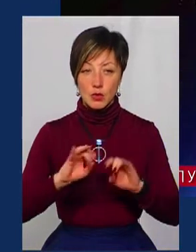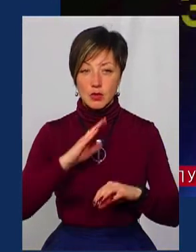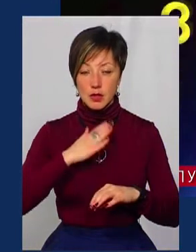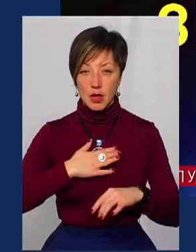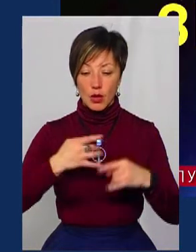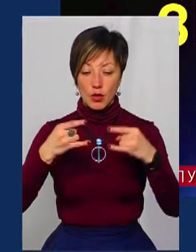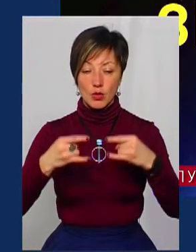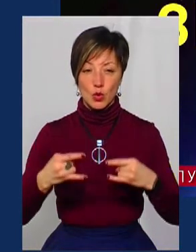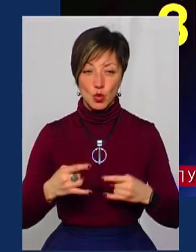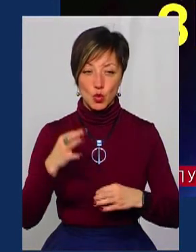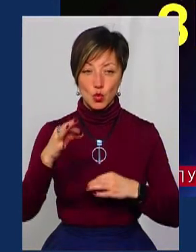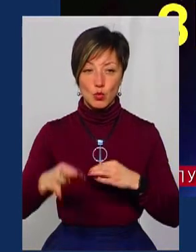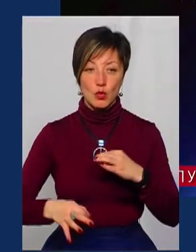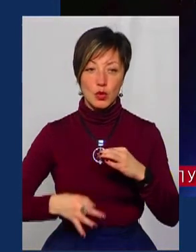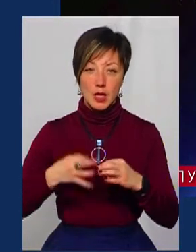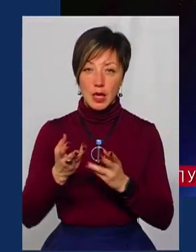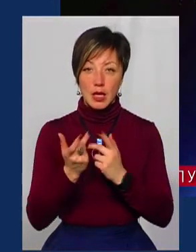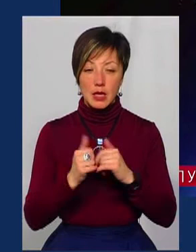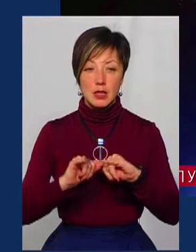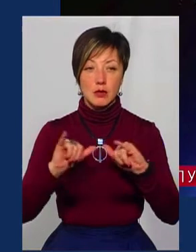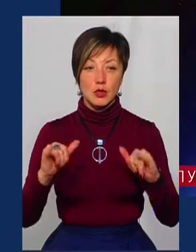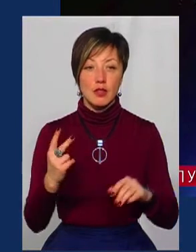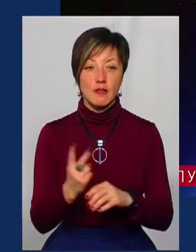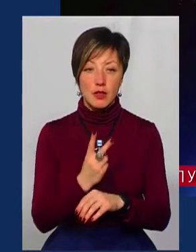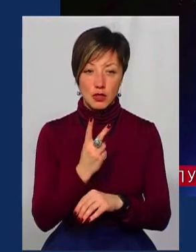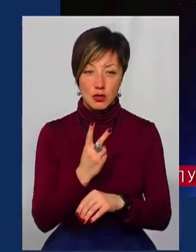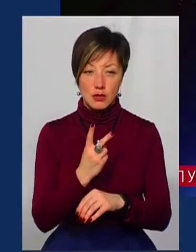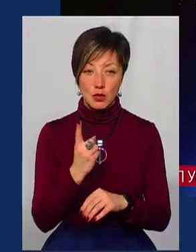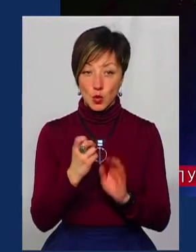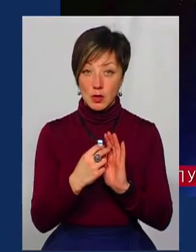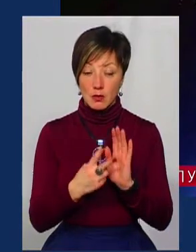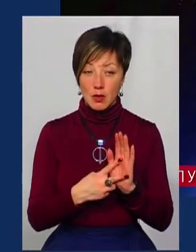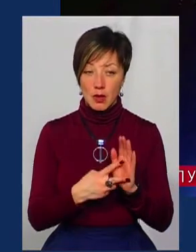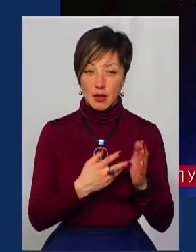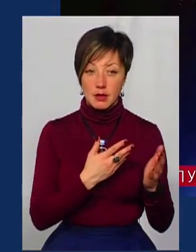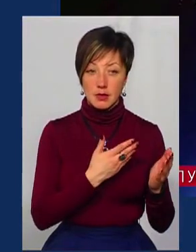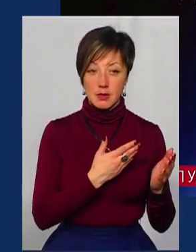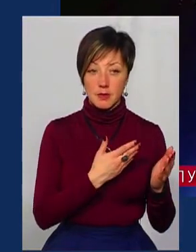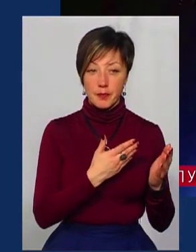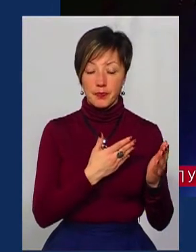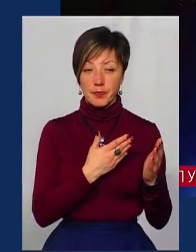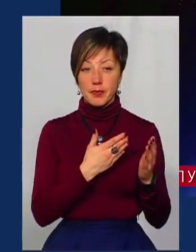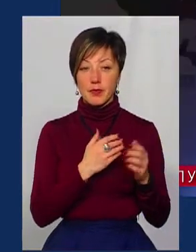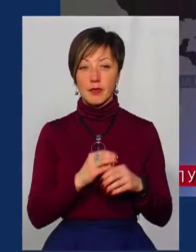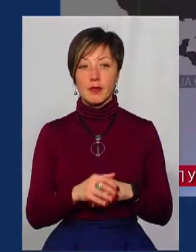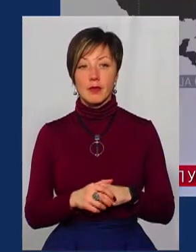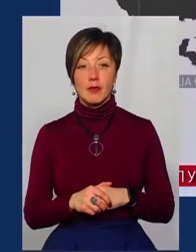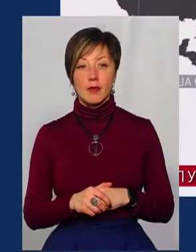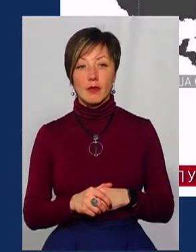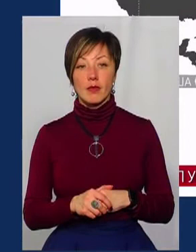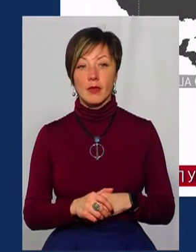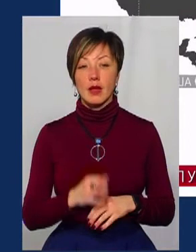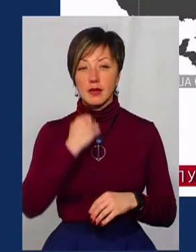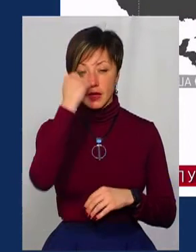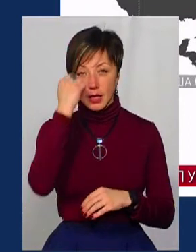вітчизняні супутникові канали. Їх кількість збільшилася вдвічі до 117 каналів. Завдяки технічній